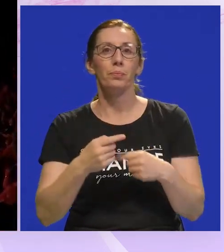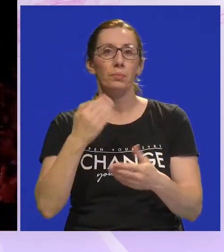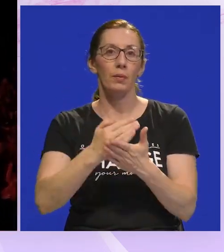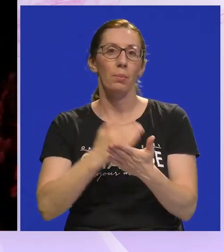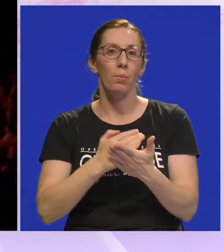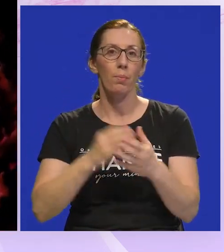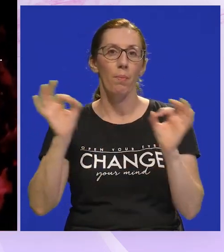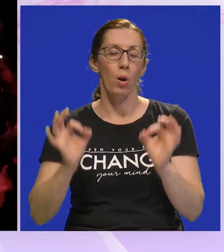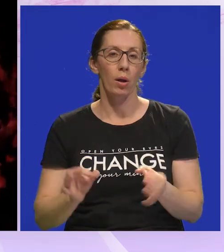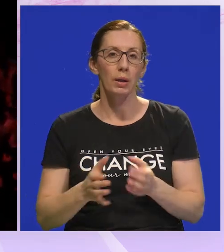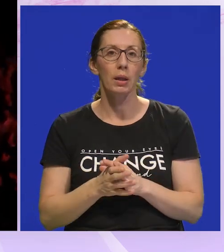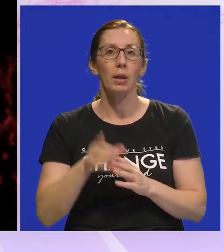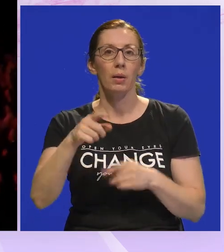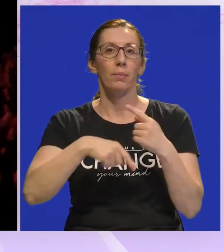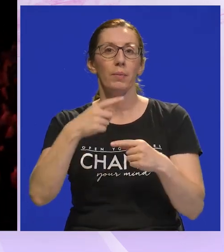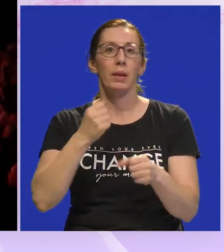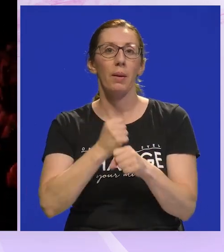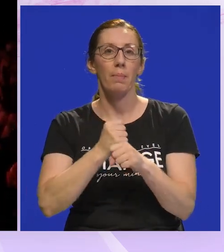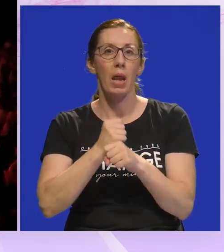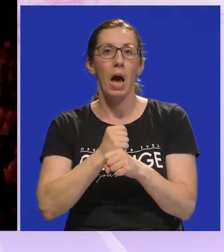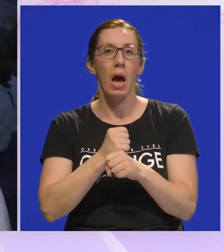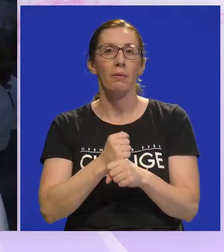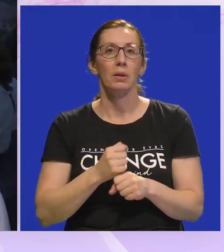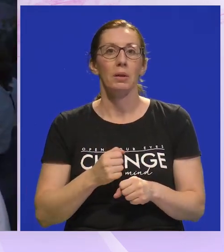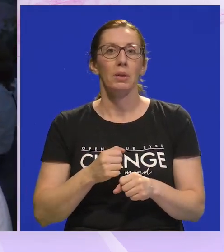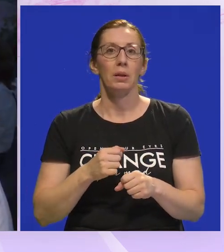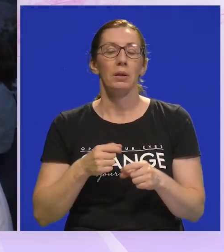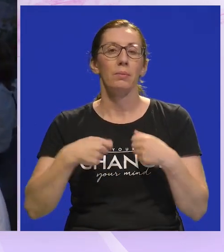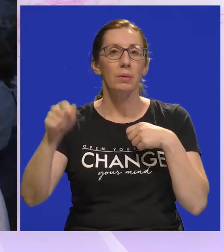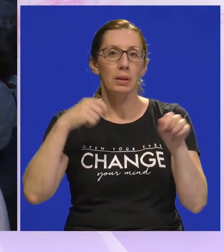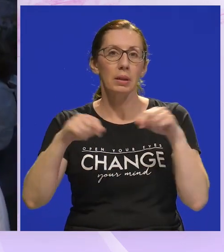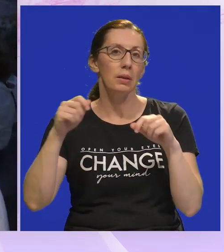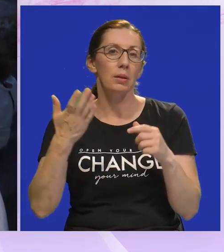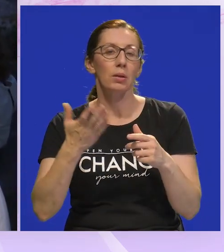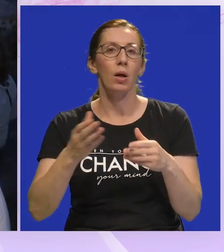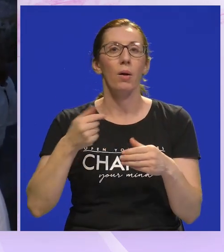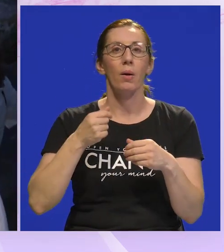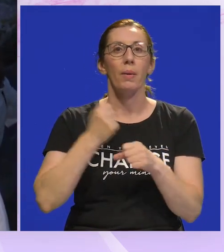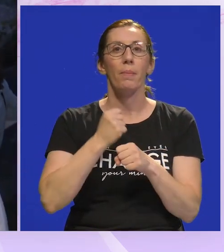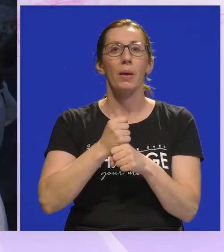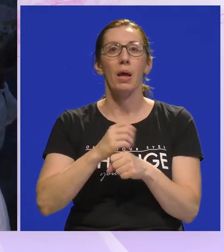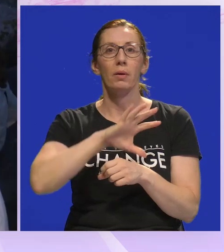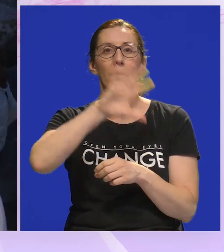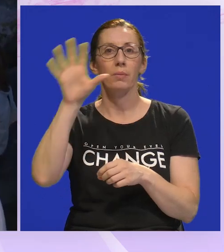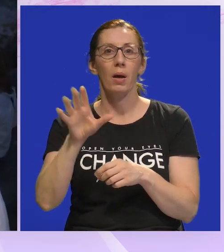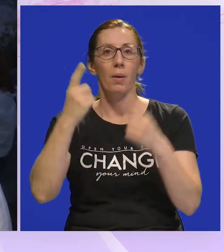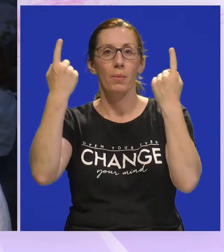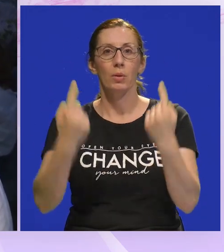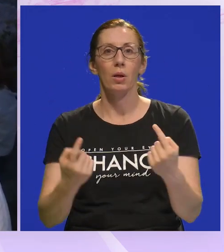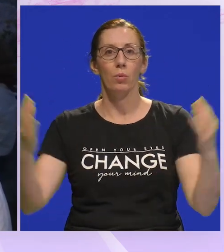budućim projektima ima valorizaciju cijelog ovog područja u smislu brownfield investicije, kako bi se